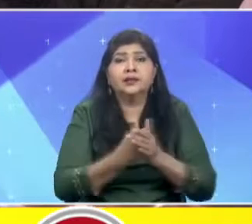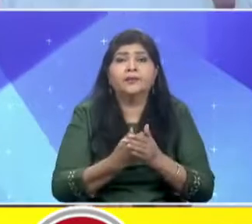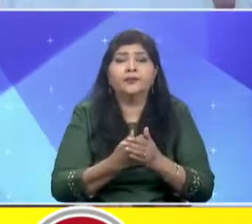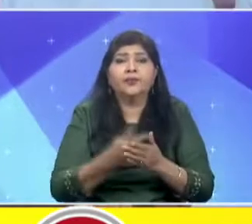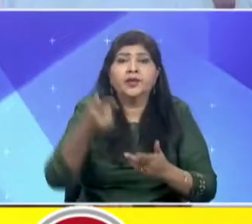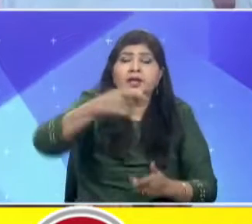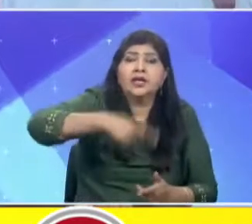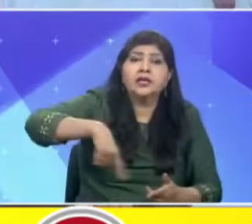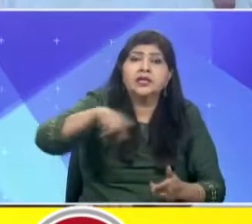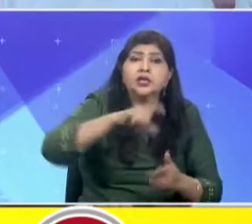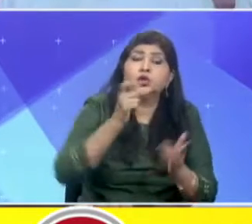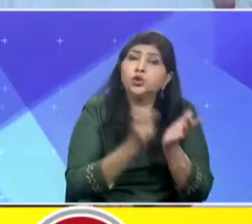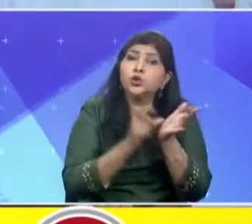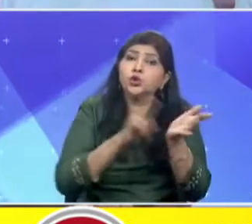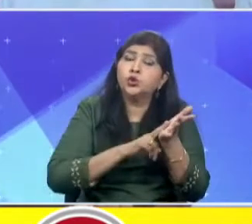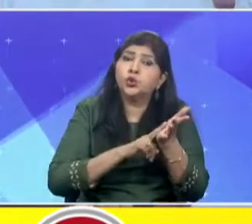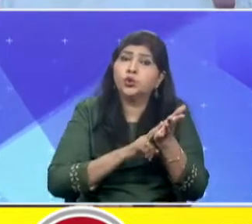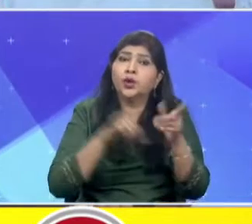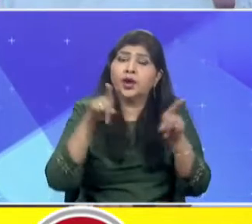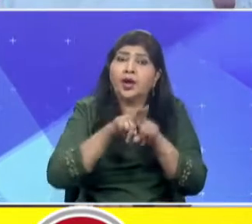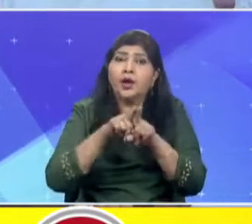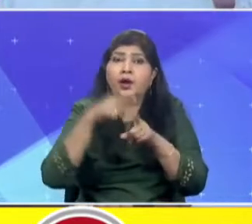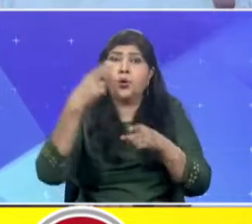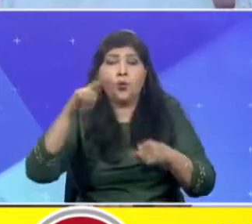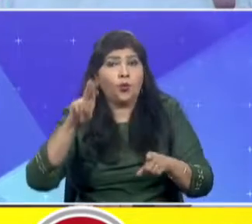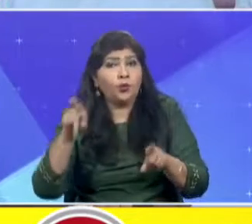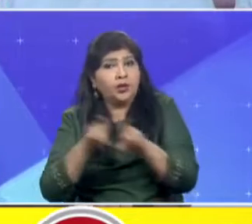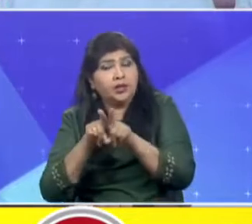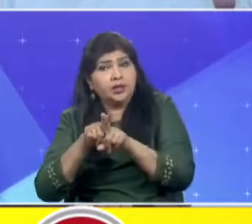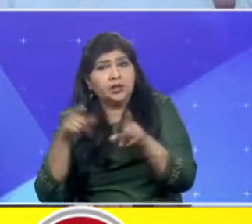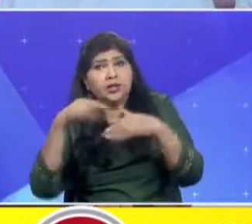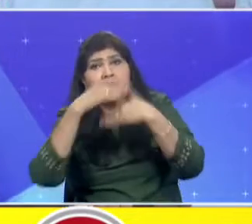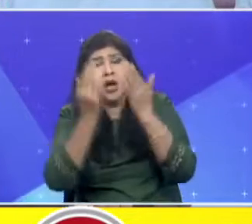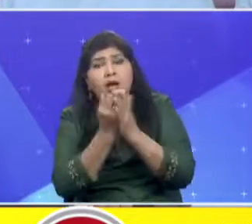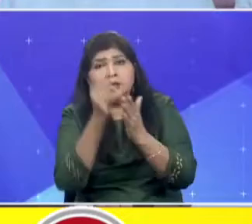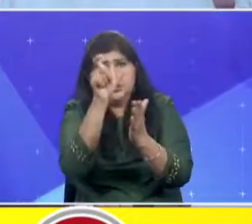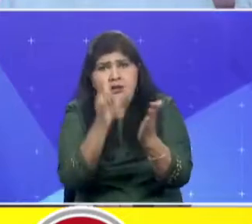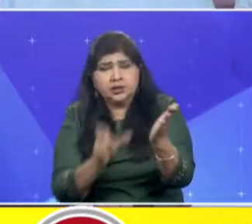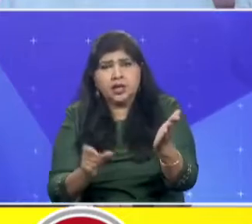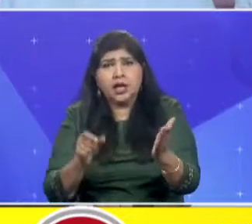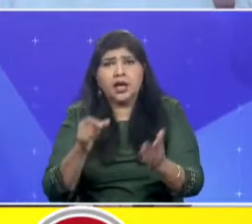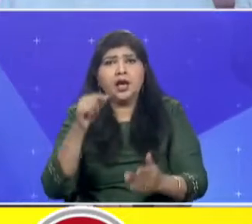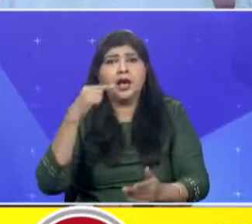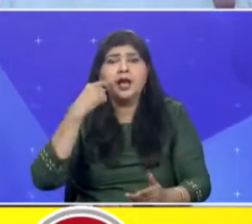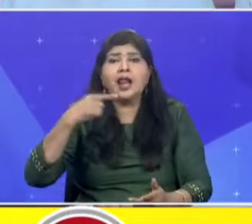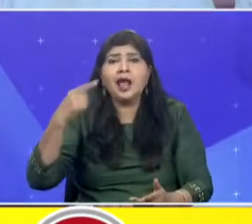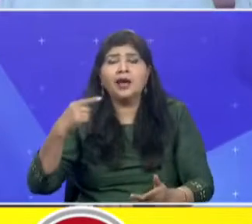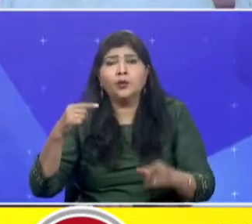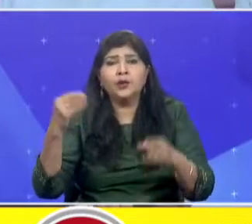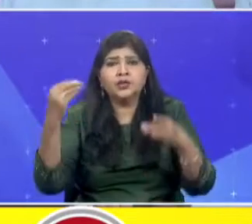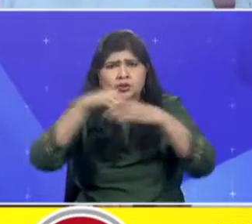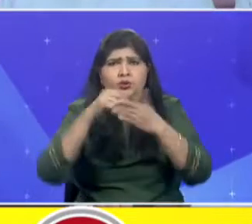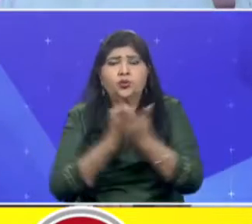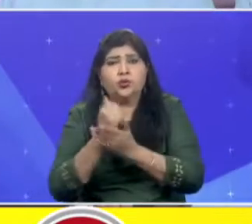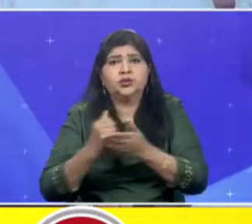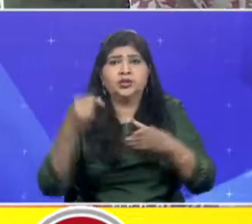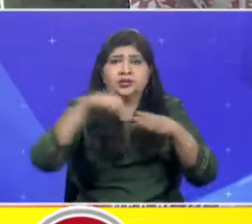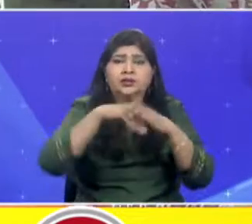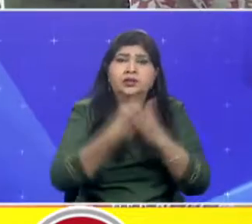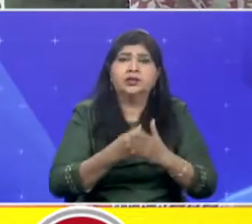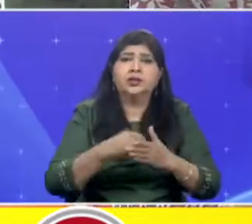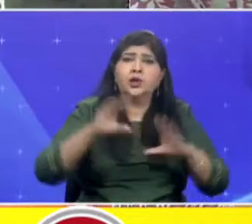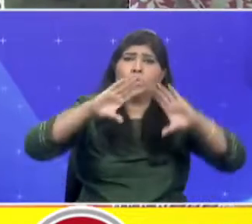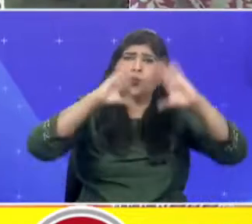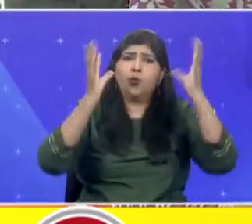संयुक्त राष्ट्र द्वारा मान्यता प्राप्त सभी भाषाओं में भी बनाने का प्रयास करें। दुनिया